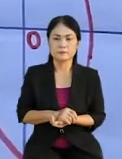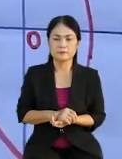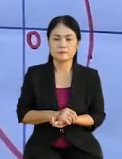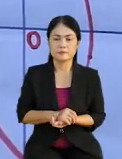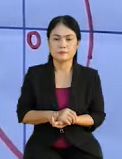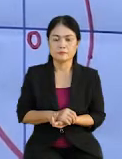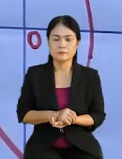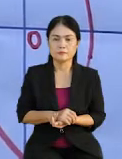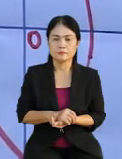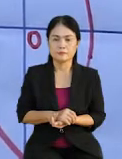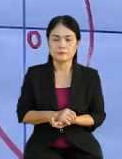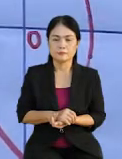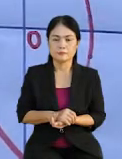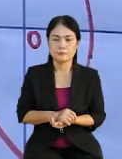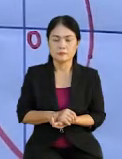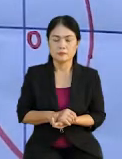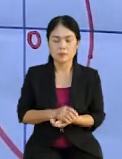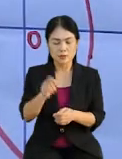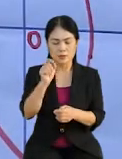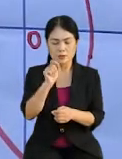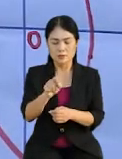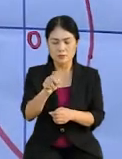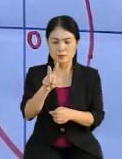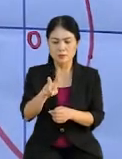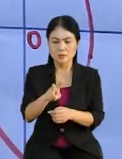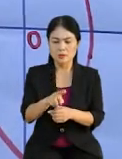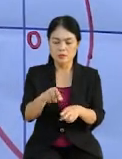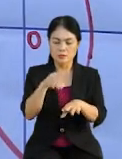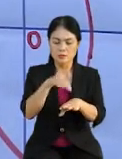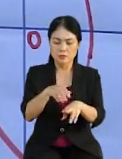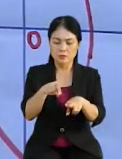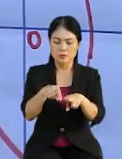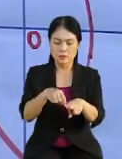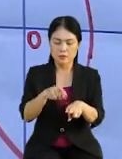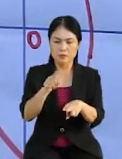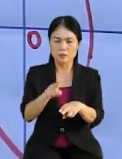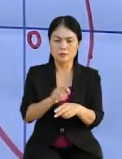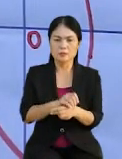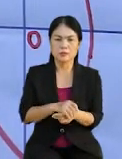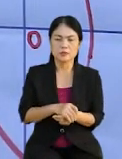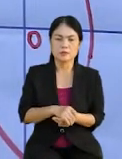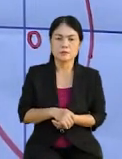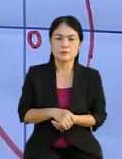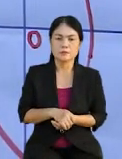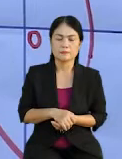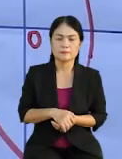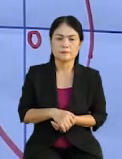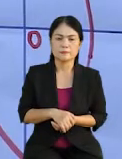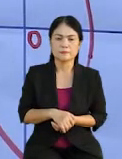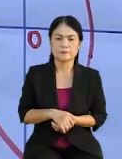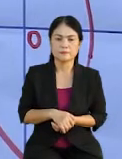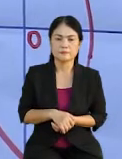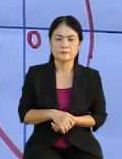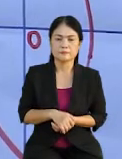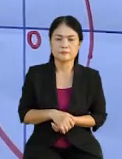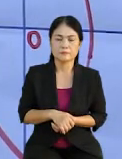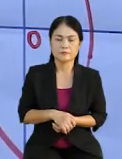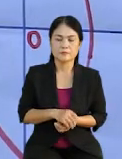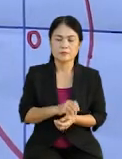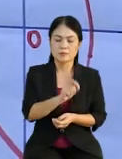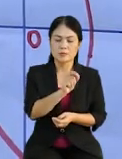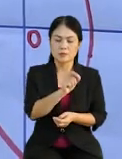Bạn ruột đau chồng nói pi này lỡ bằng toàn nụ à lục hồ cho bà đạp đau chồng nói chứ nè và